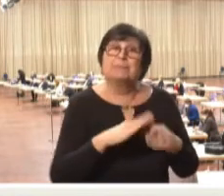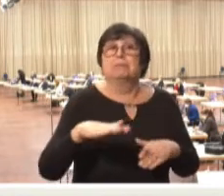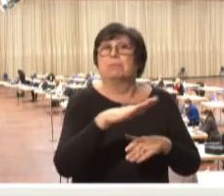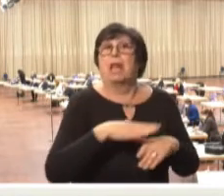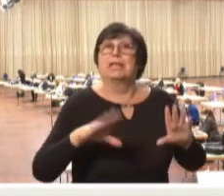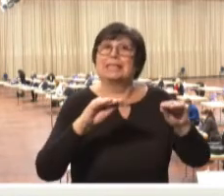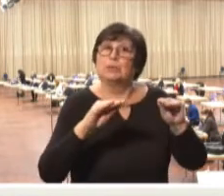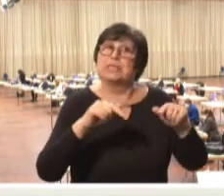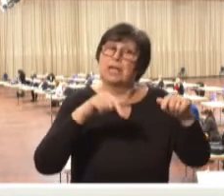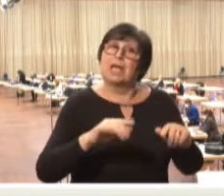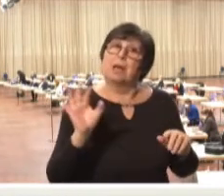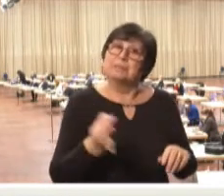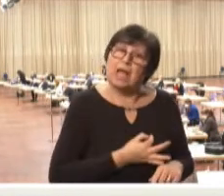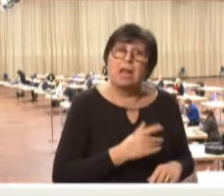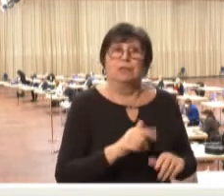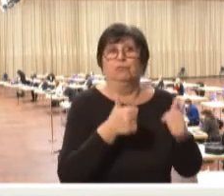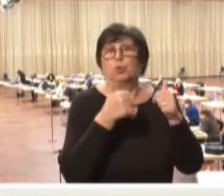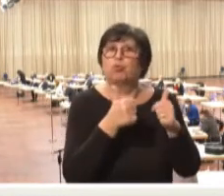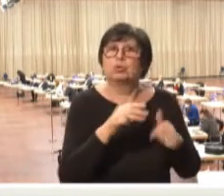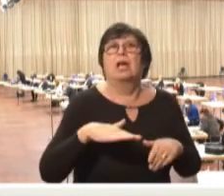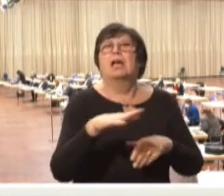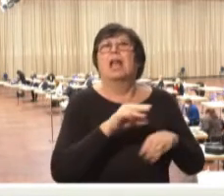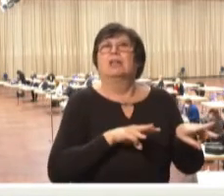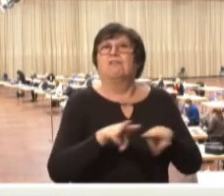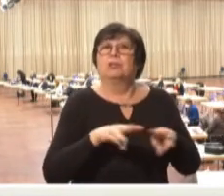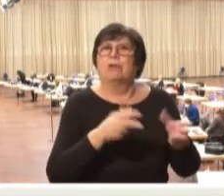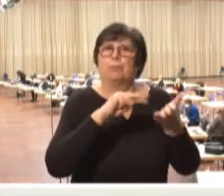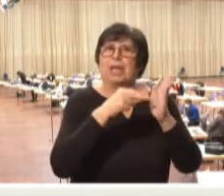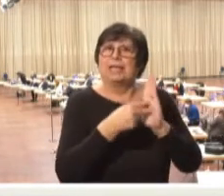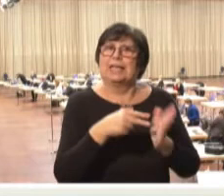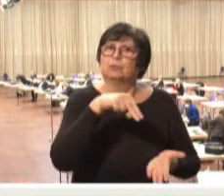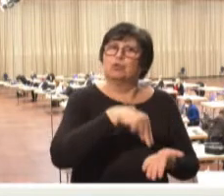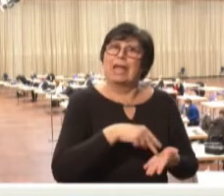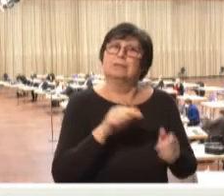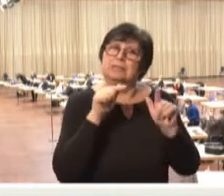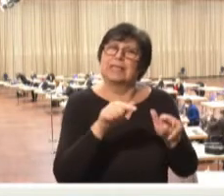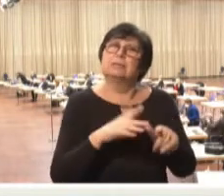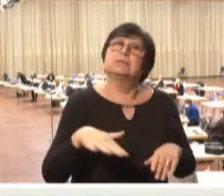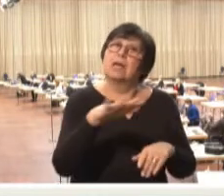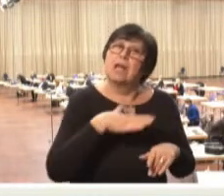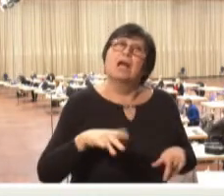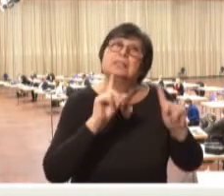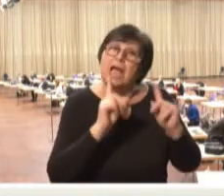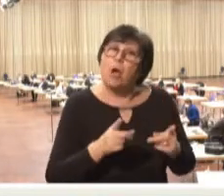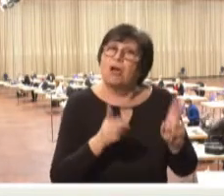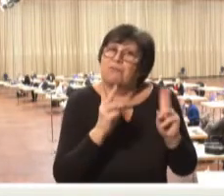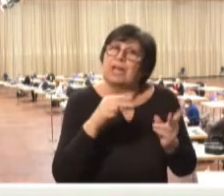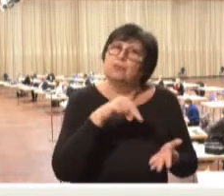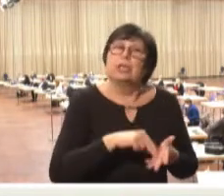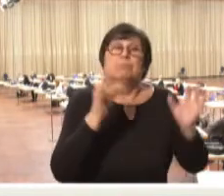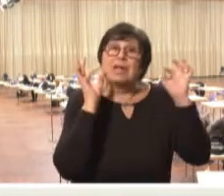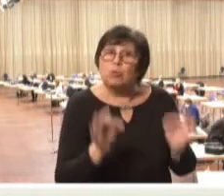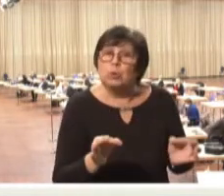diesem Land für diese erfolgreiche Landwirtschaftspolitik stehen, für die dieses Land halt auch tatsächlich steht, nämlich eine